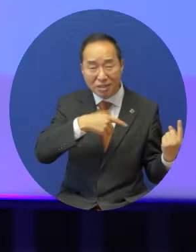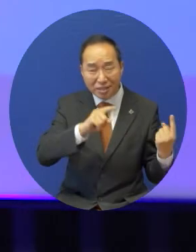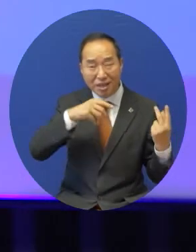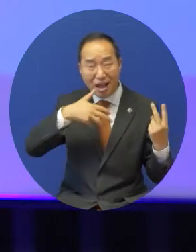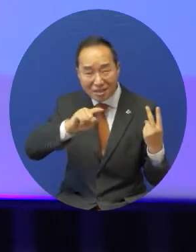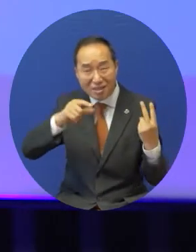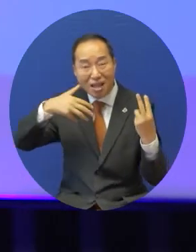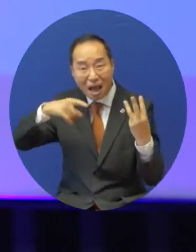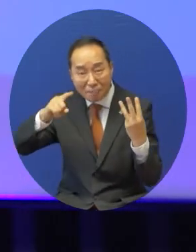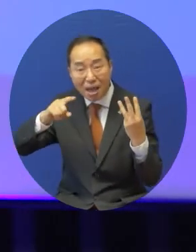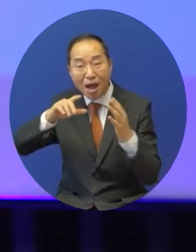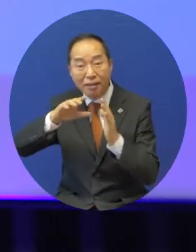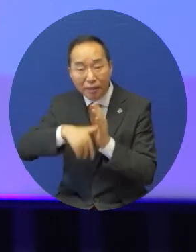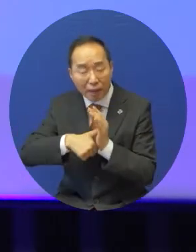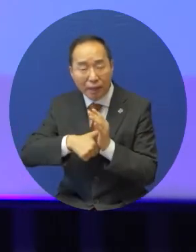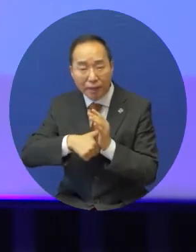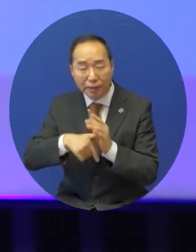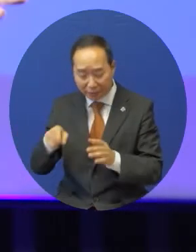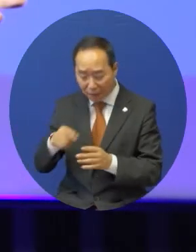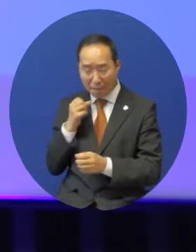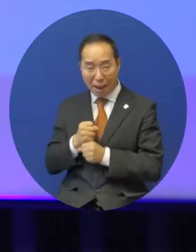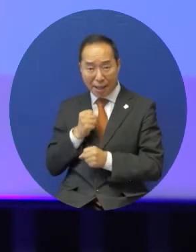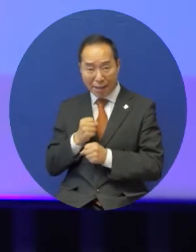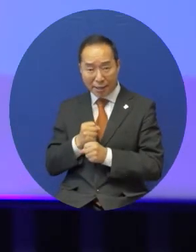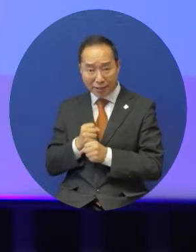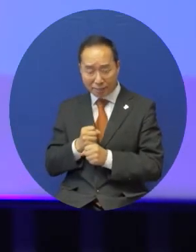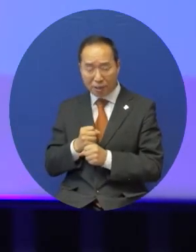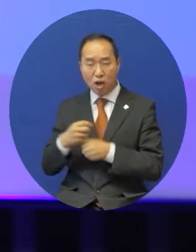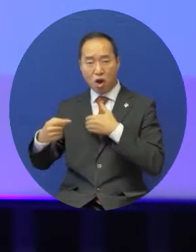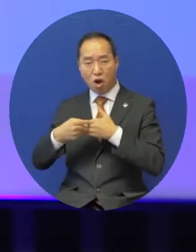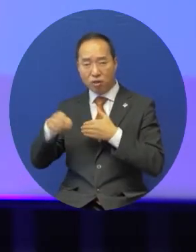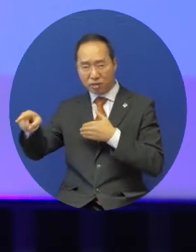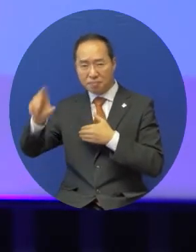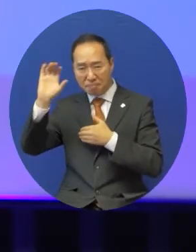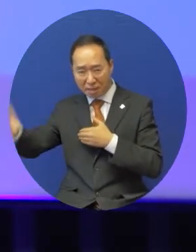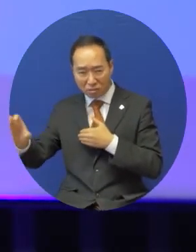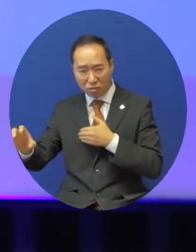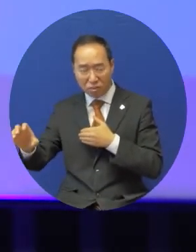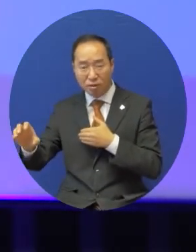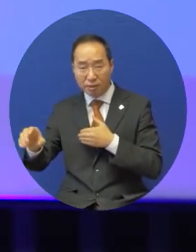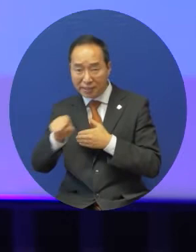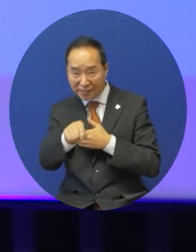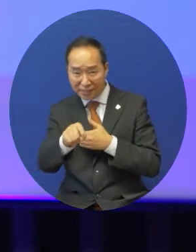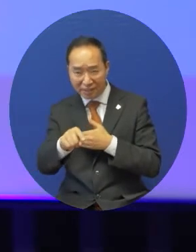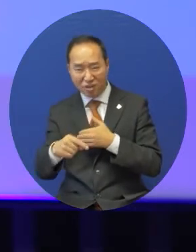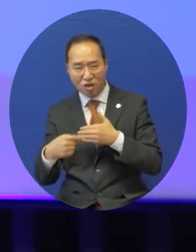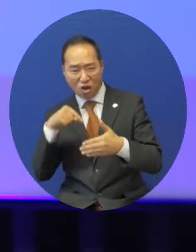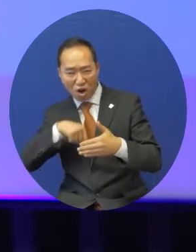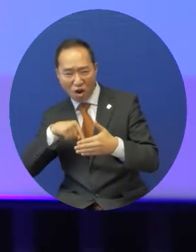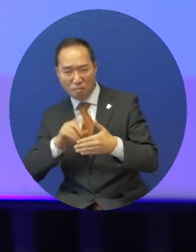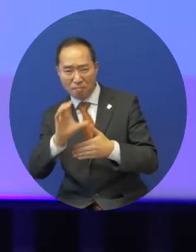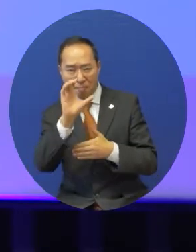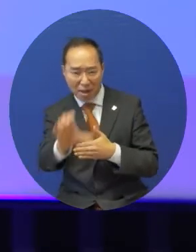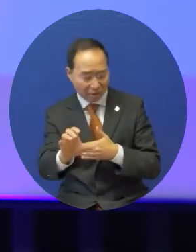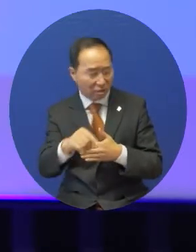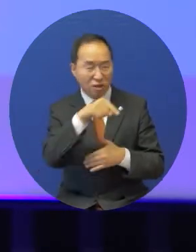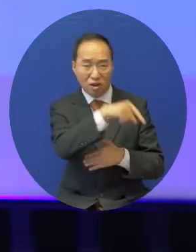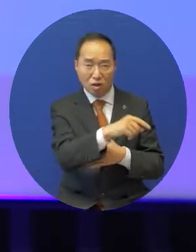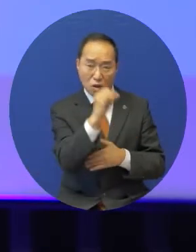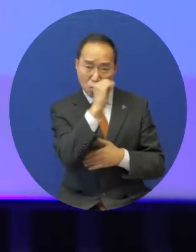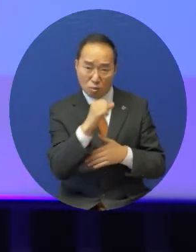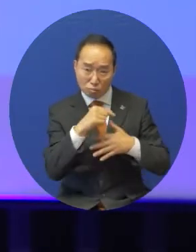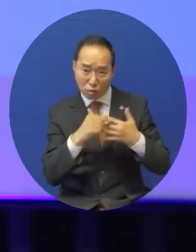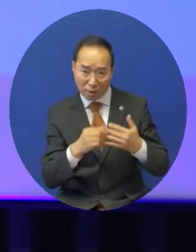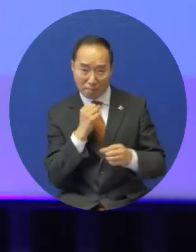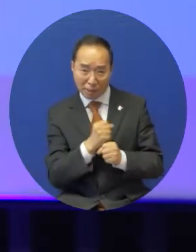들어서 이거를 만든다 그러면 A라는 사람한테 껍데기를 만들고 B라는 사람한테 하드웨어를 만들고